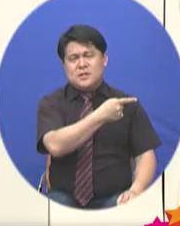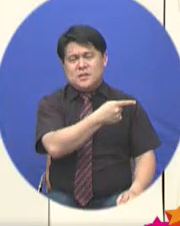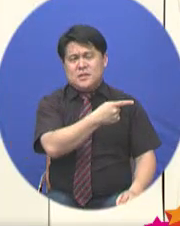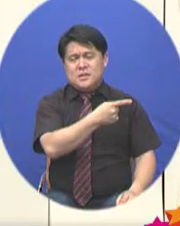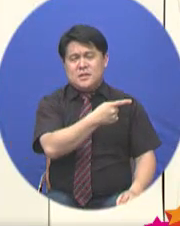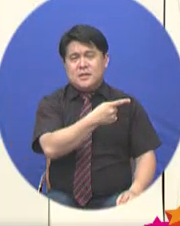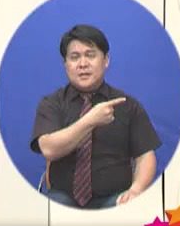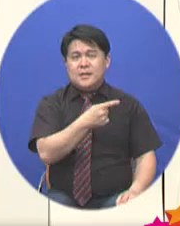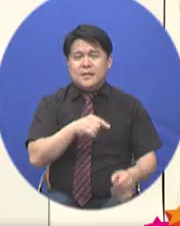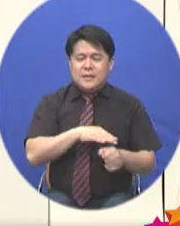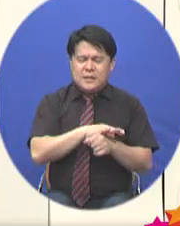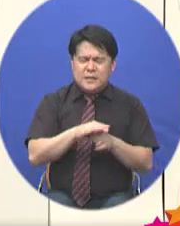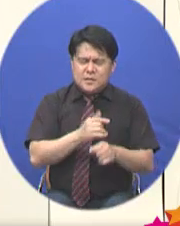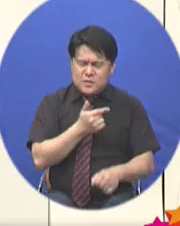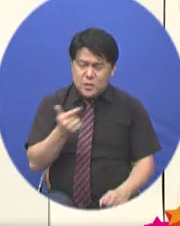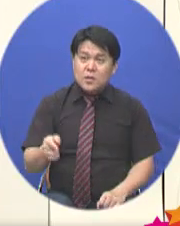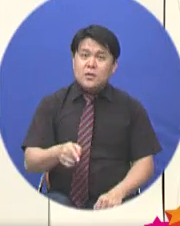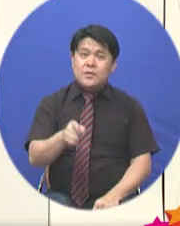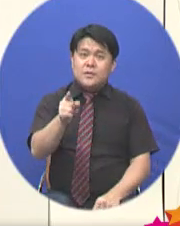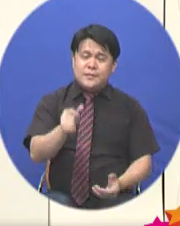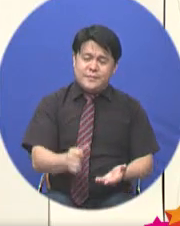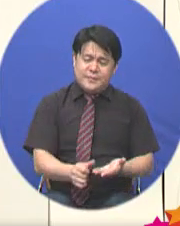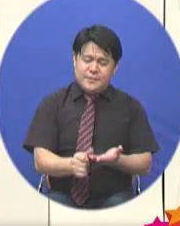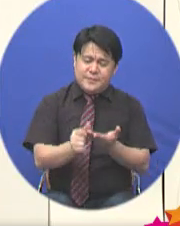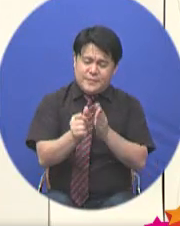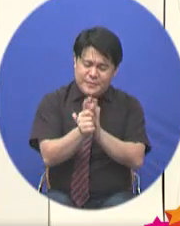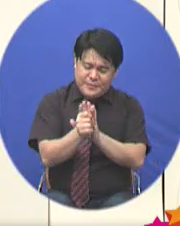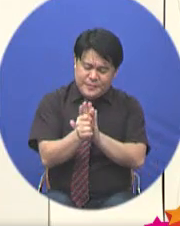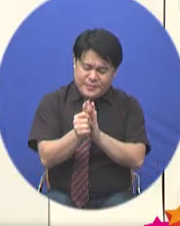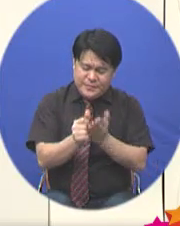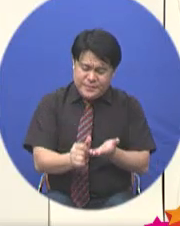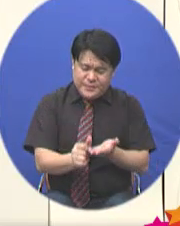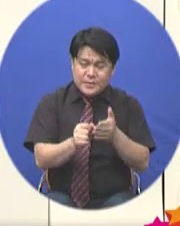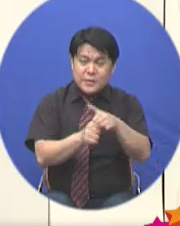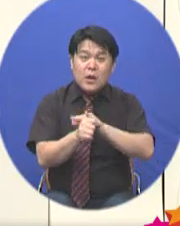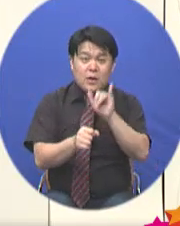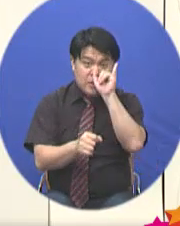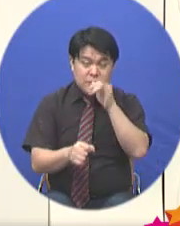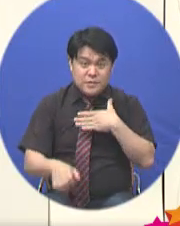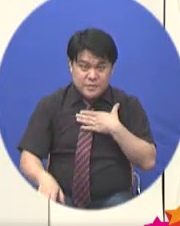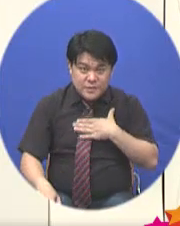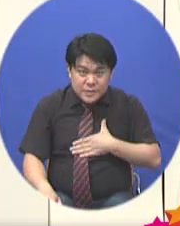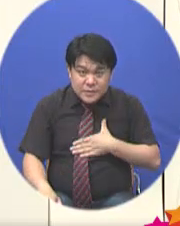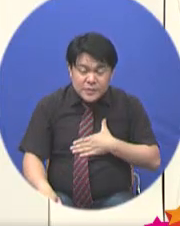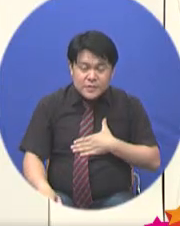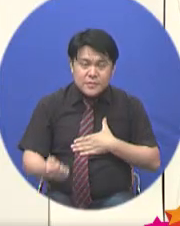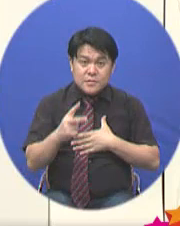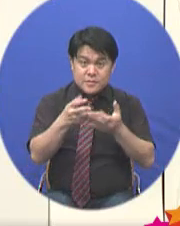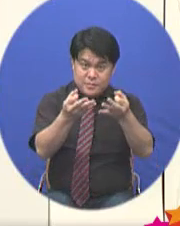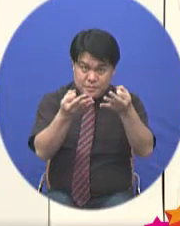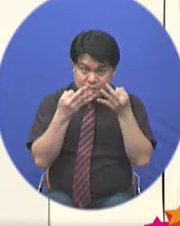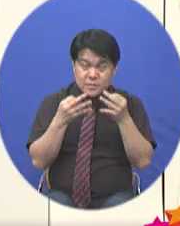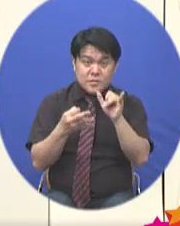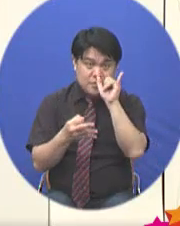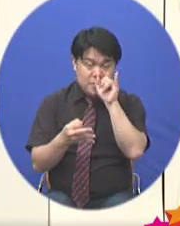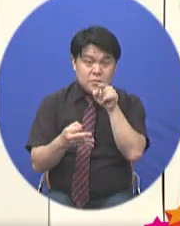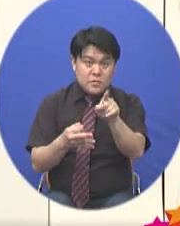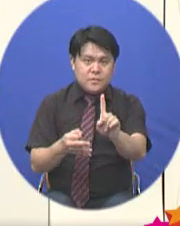그렇게 깊은 사랑으로 태준이를 아끼고 사랑한단다. 이 방송을